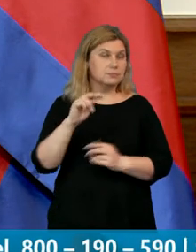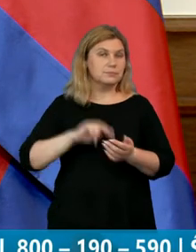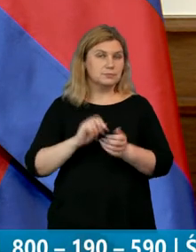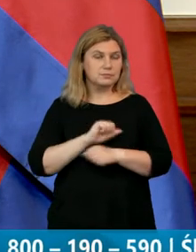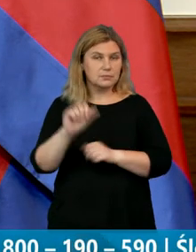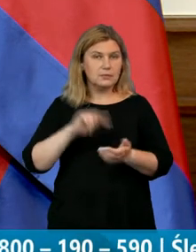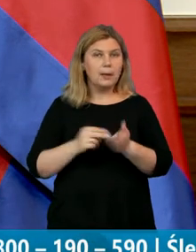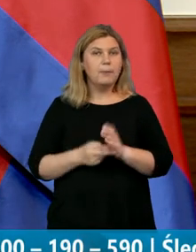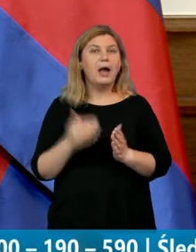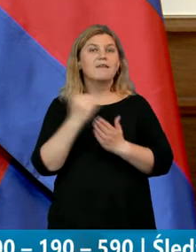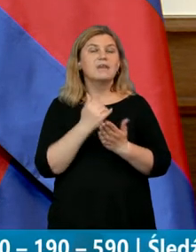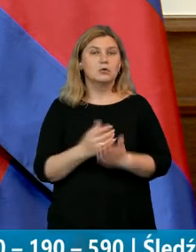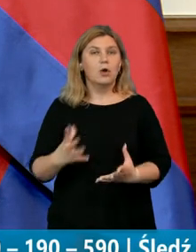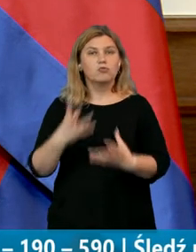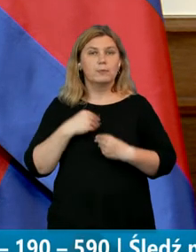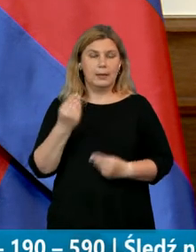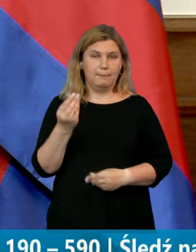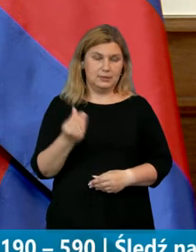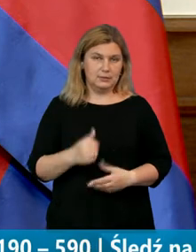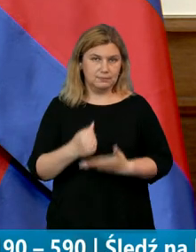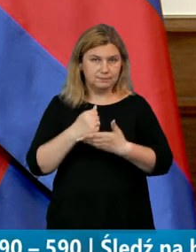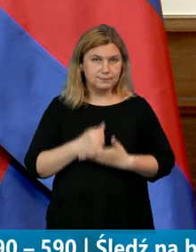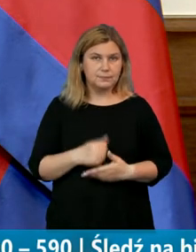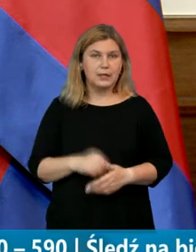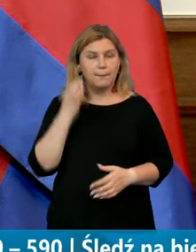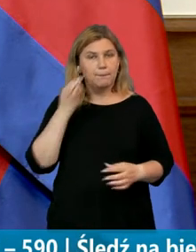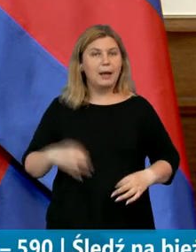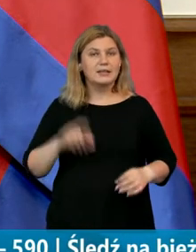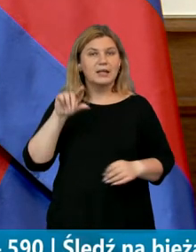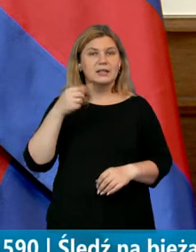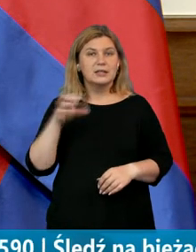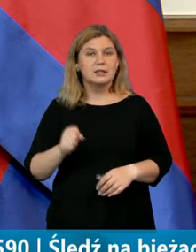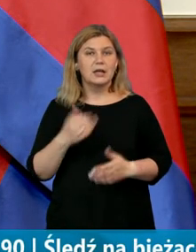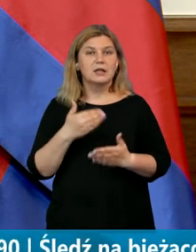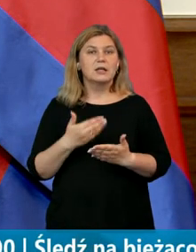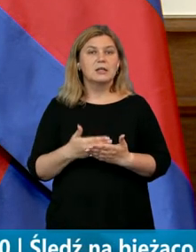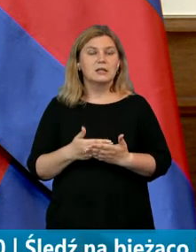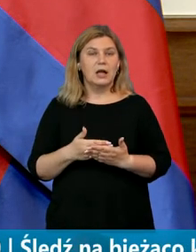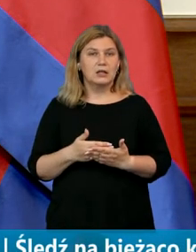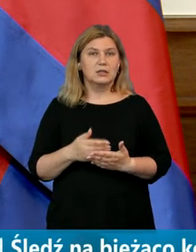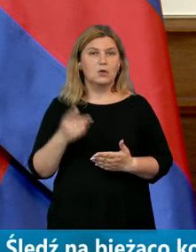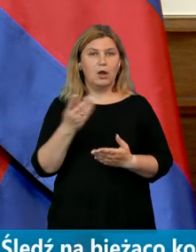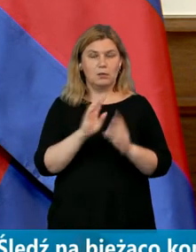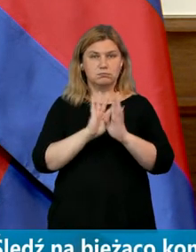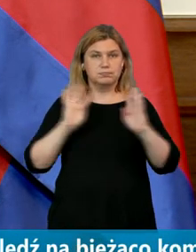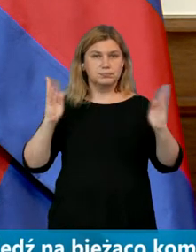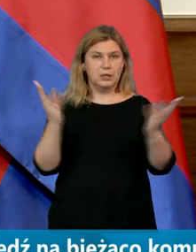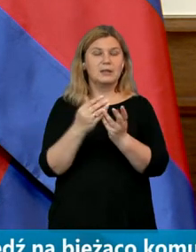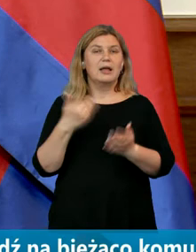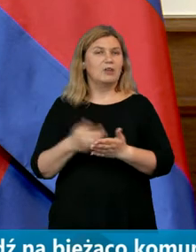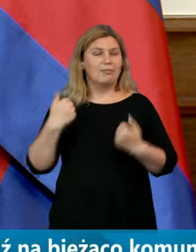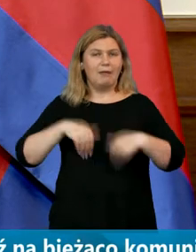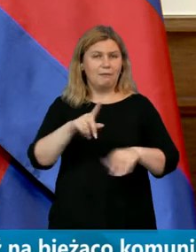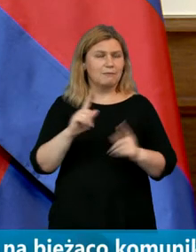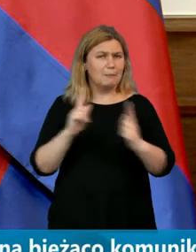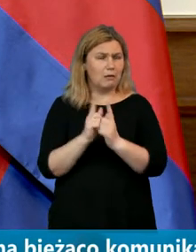planowany pod warunkiem uzyskania środków. Pani Lidia pyta. Dlaczego ogrodzony jest terenem przygodnym? Dlaczego nie chce pan się spotkać z mieszkańcami? Nie